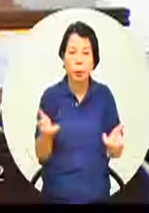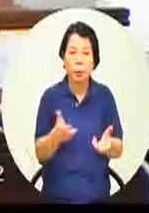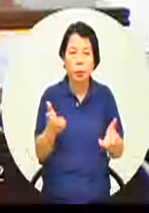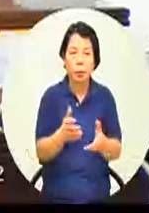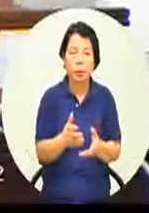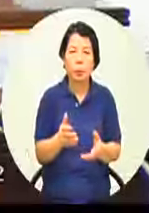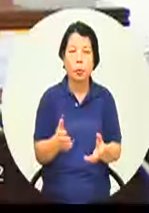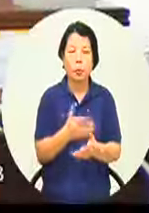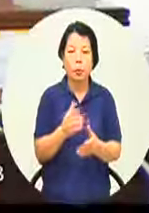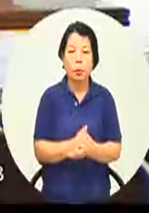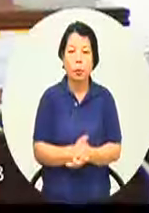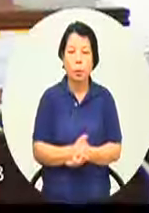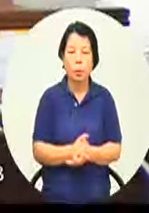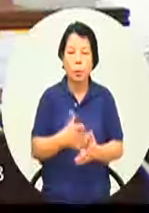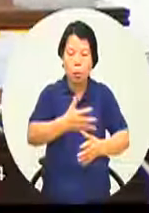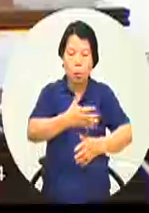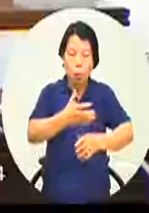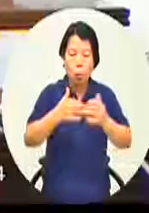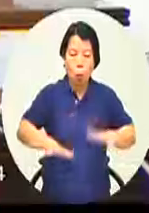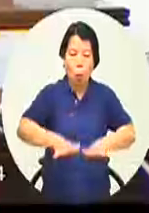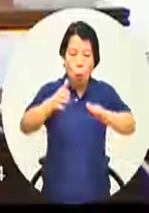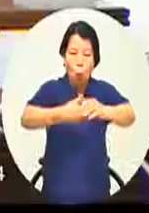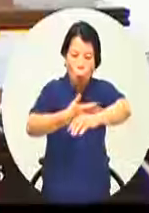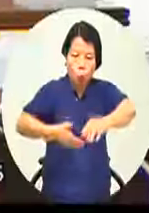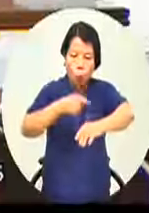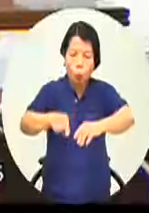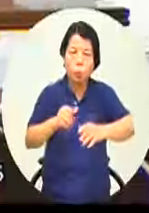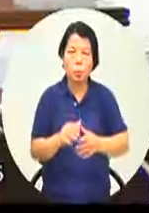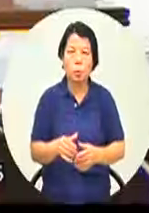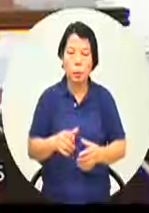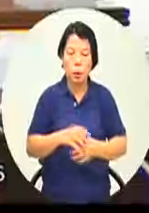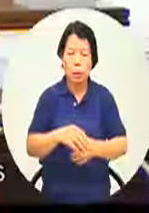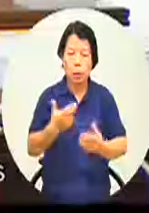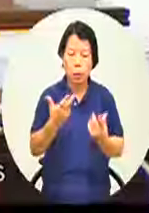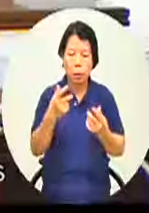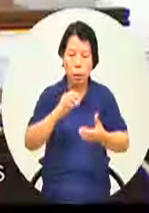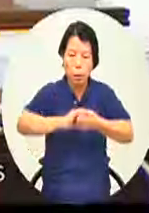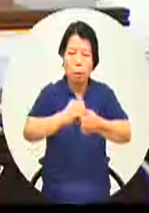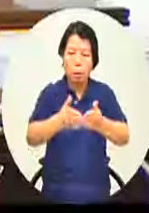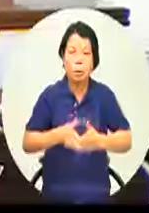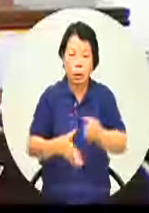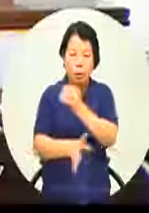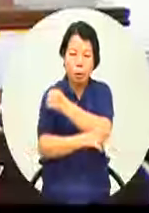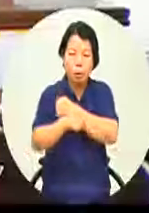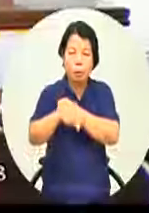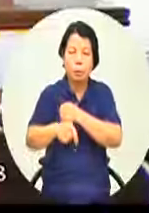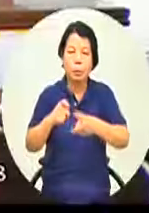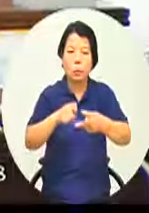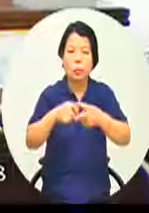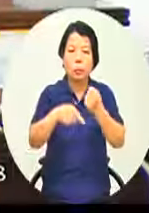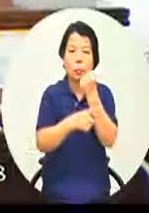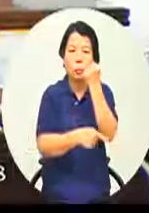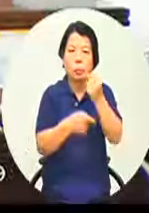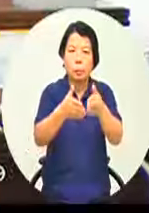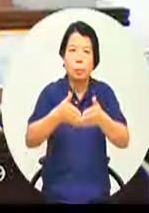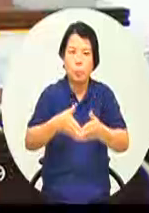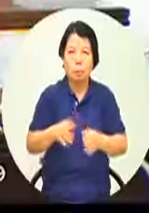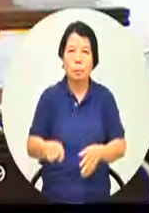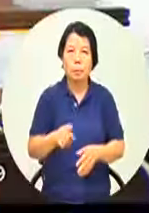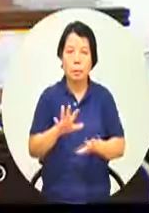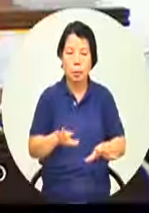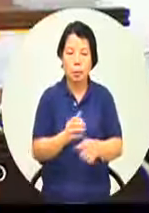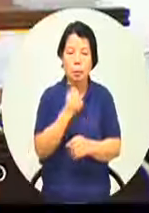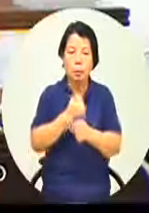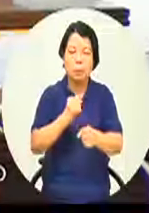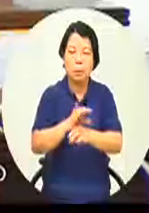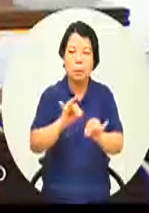在施作治洪池的时候呢，不外乎一定要有双重的一个基本的工法。那除了刚刚我讲的这个造土的